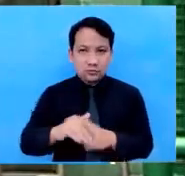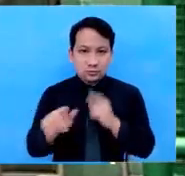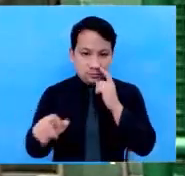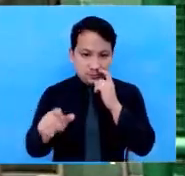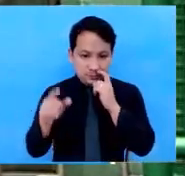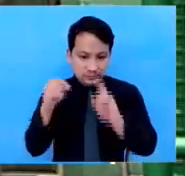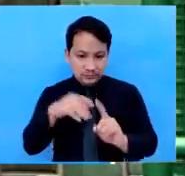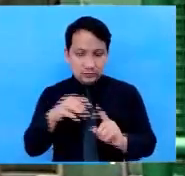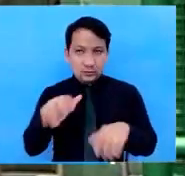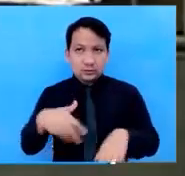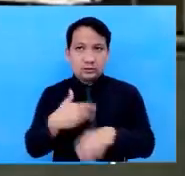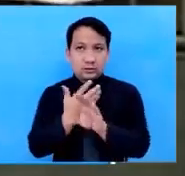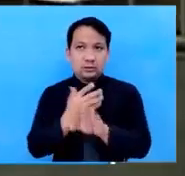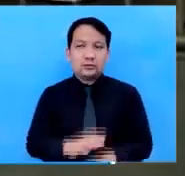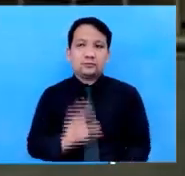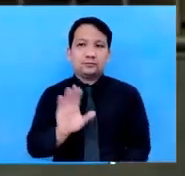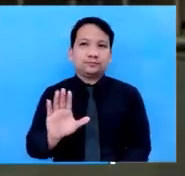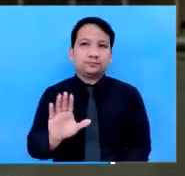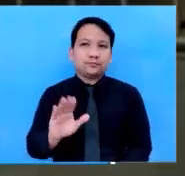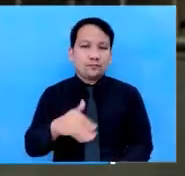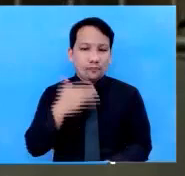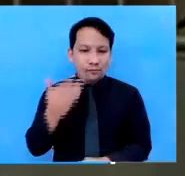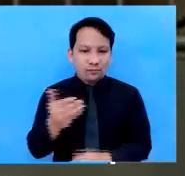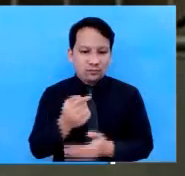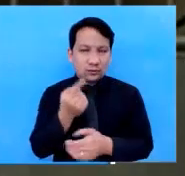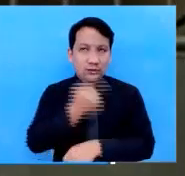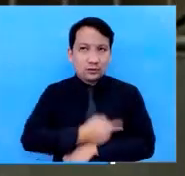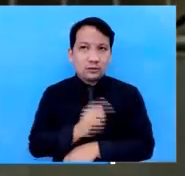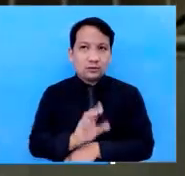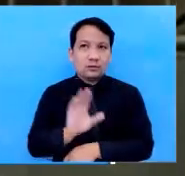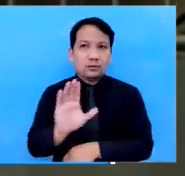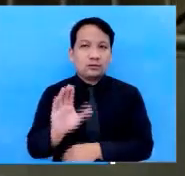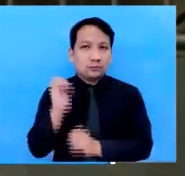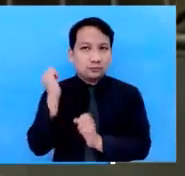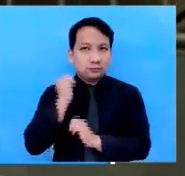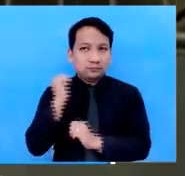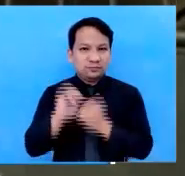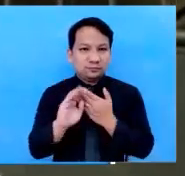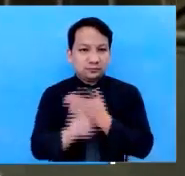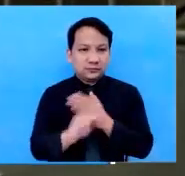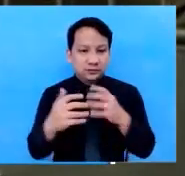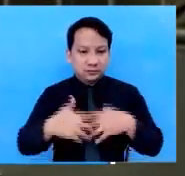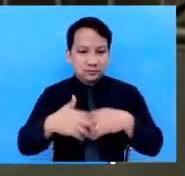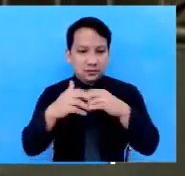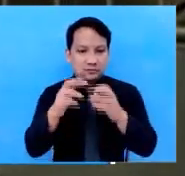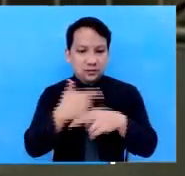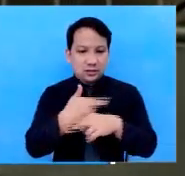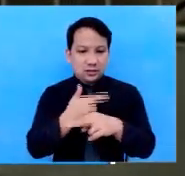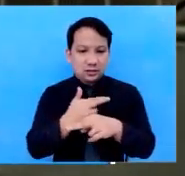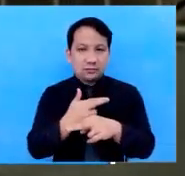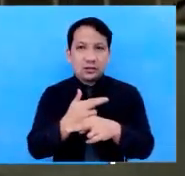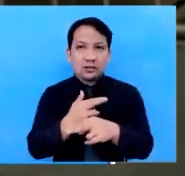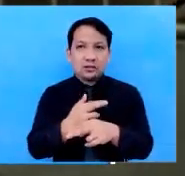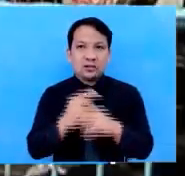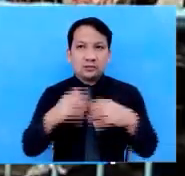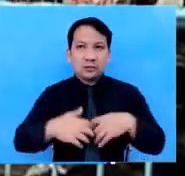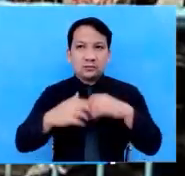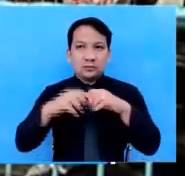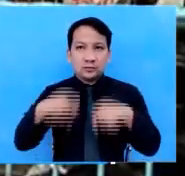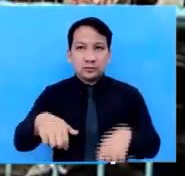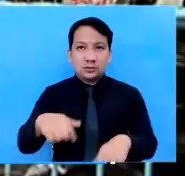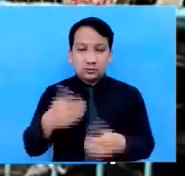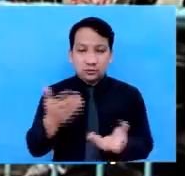online classes. Sa susunod na taon pa, tinatansya ang matatapos ang pagtatayo ng karagdagang gusali dito sa Rosauro